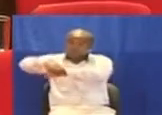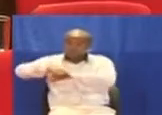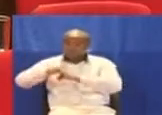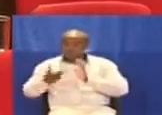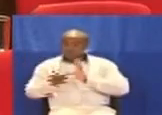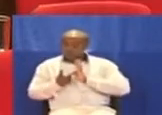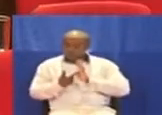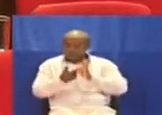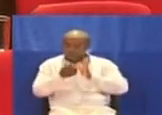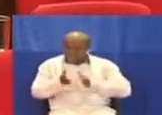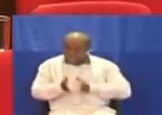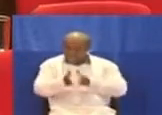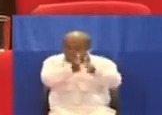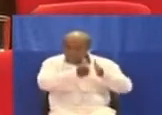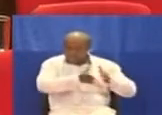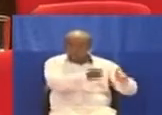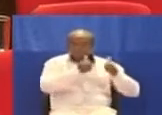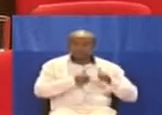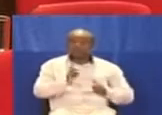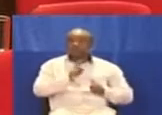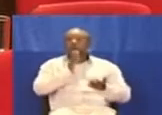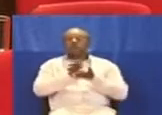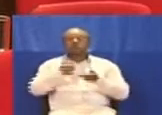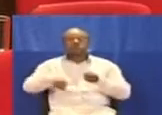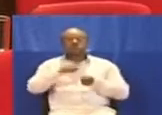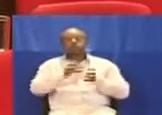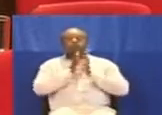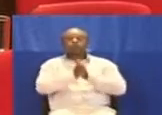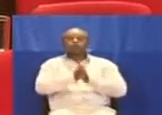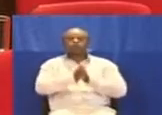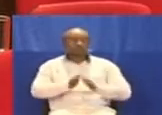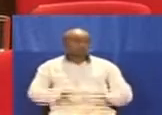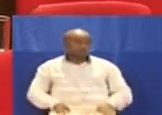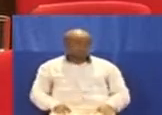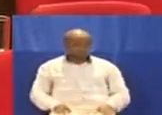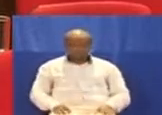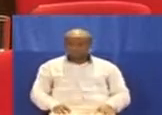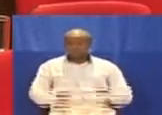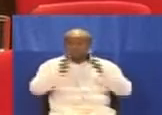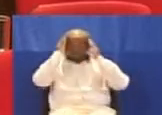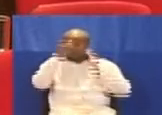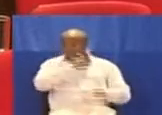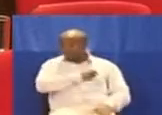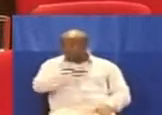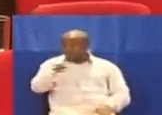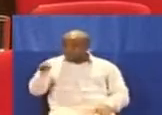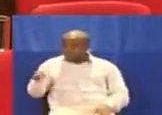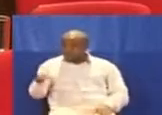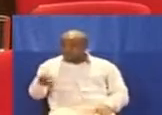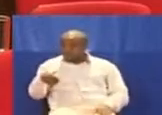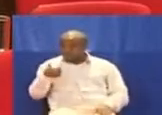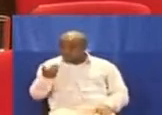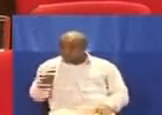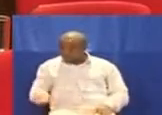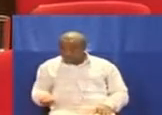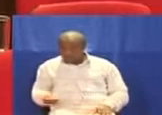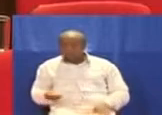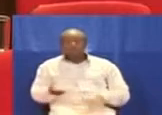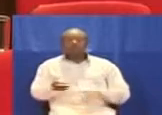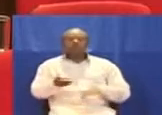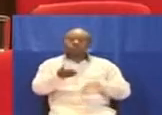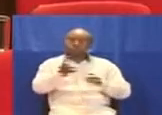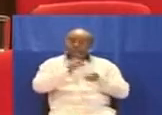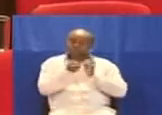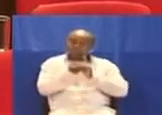ambayo hatukutarajia kupita. Tunakushukuru sana. Mheshimiwa Rais, ulivaa viatu vya makasisi, ulivaa viatu